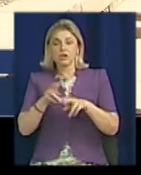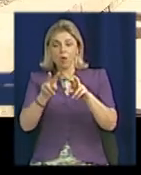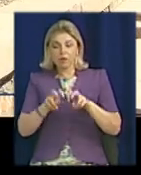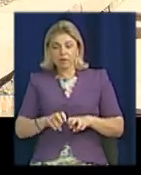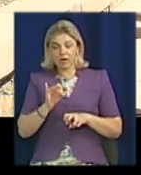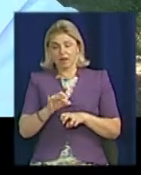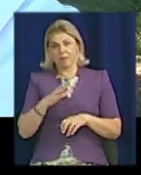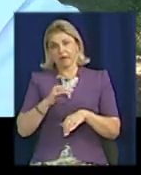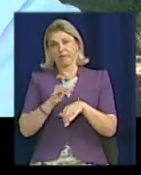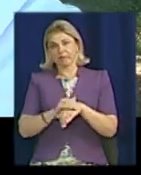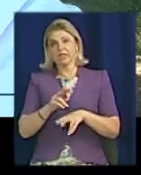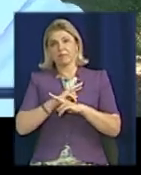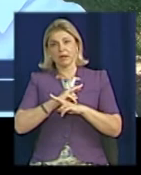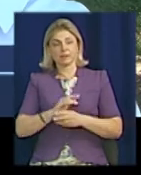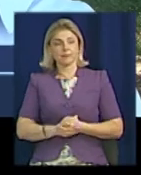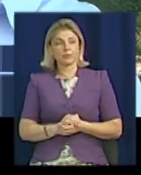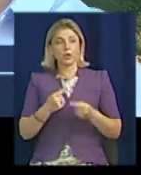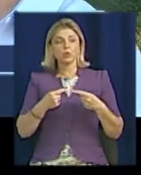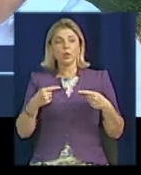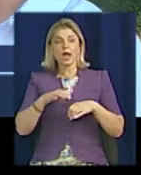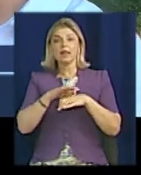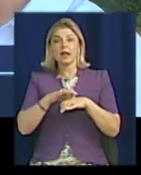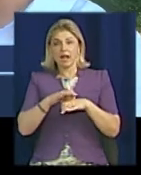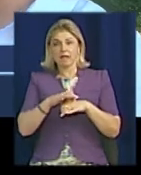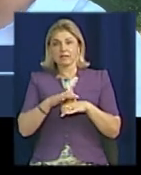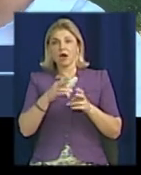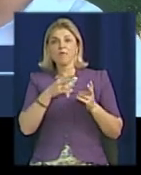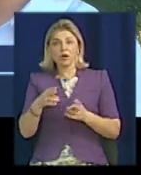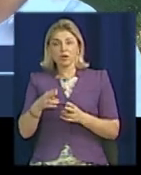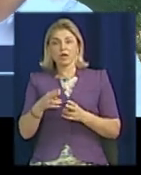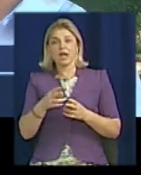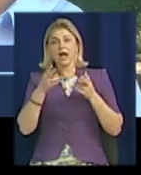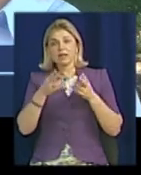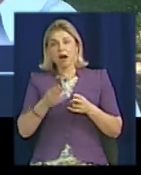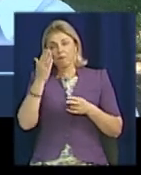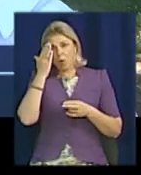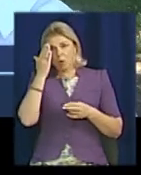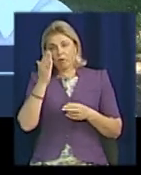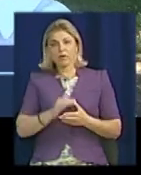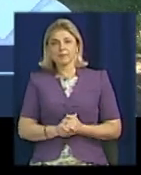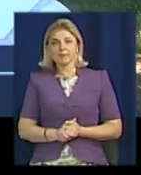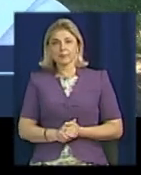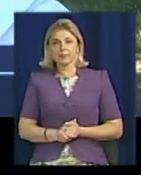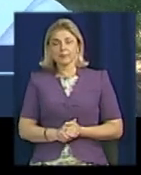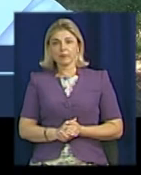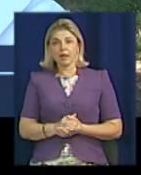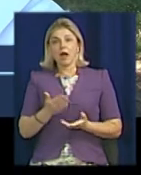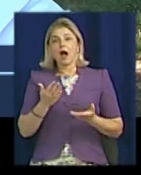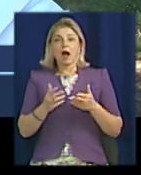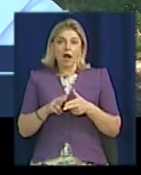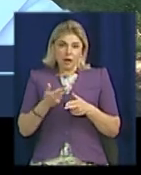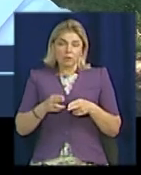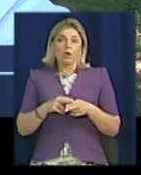констатували смерть. Інших тілесних ушкоджень, а саме травму голови, які, ймовірно, вона